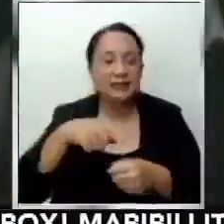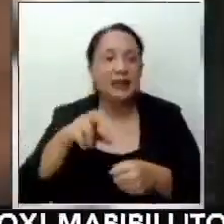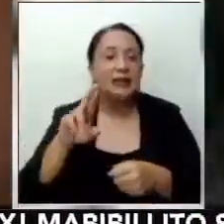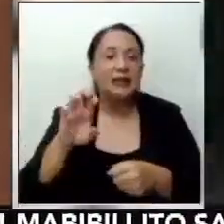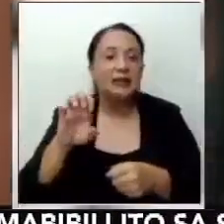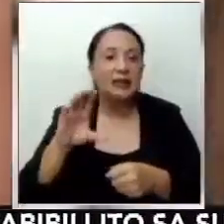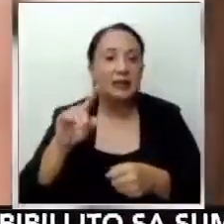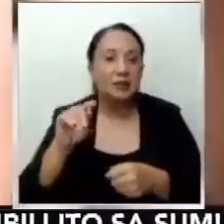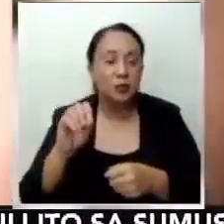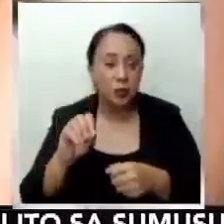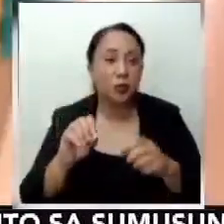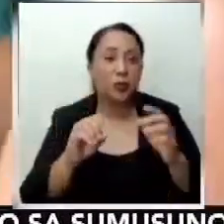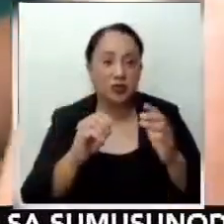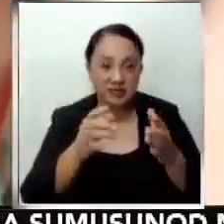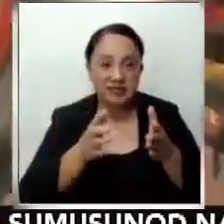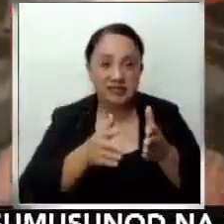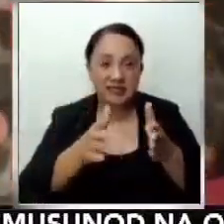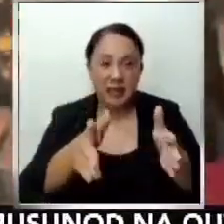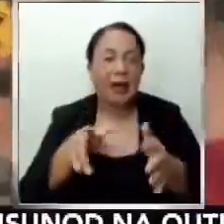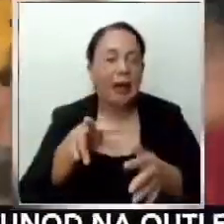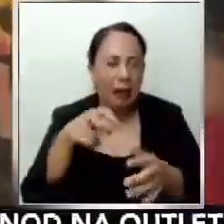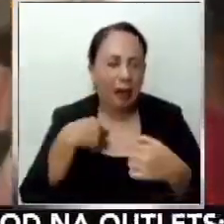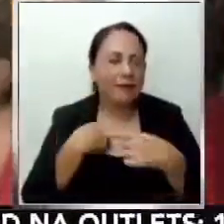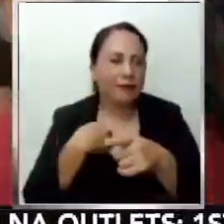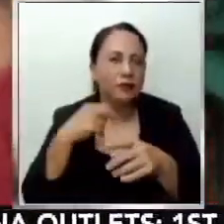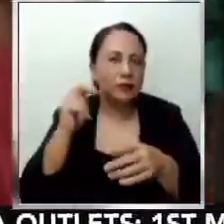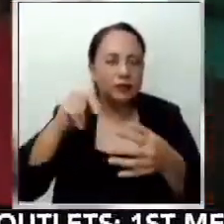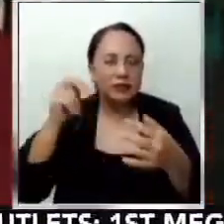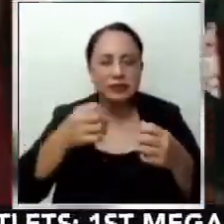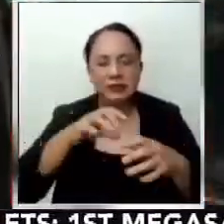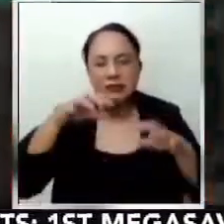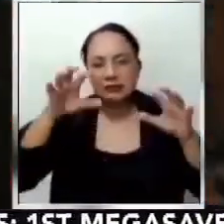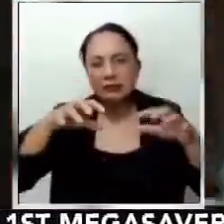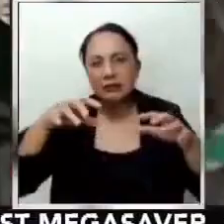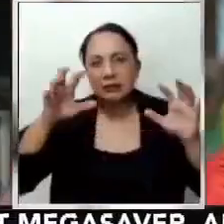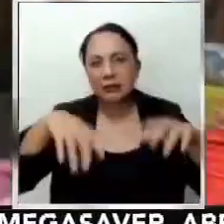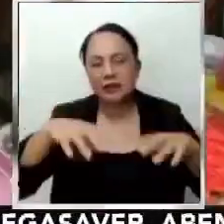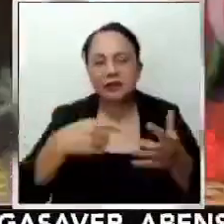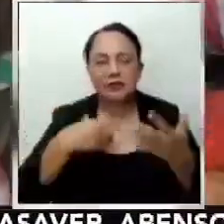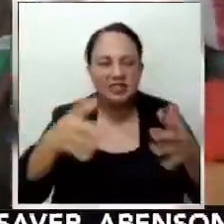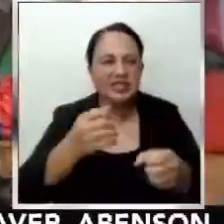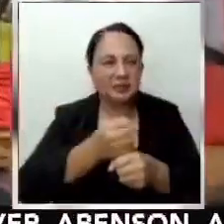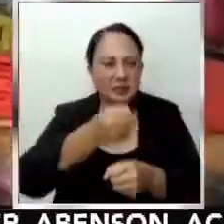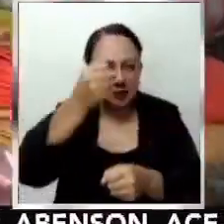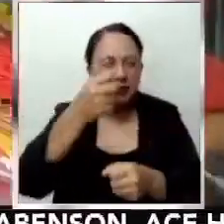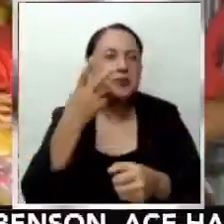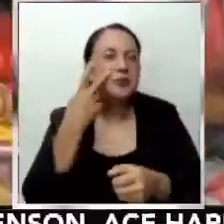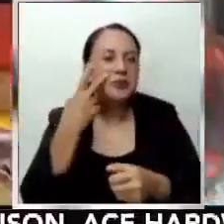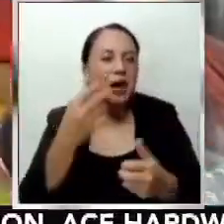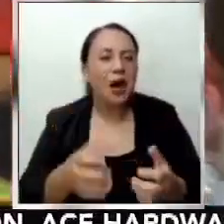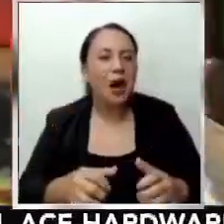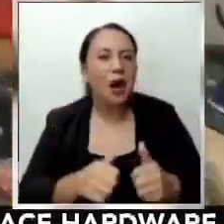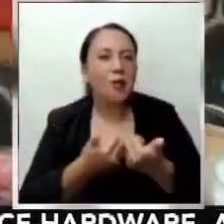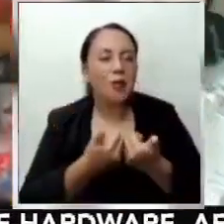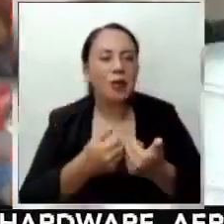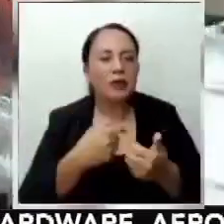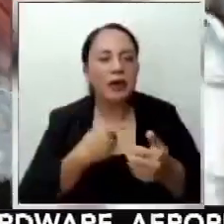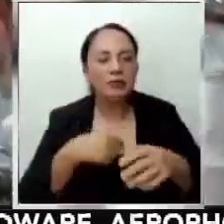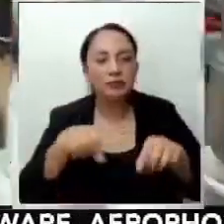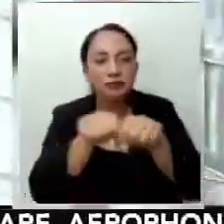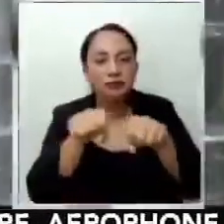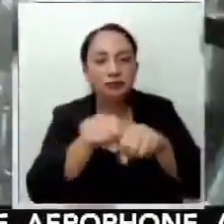Santa Cristo, makakabili ka ng mga kailangan mo ngayong rainy season na. Nakabili na tayo ng payong, tignan naman natin kung magkano ang bota at kapote